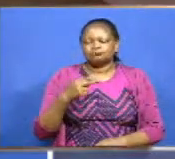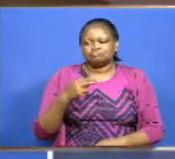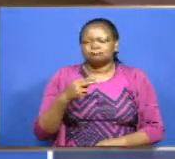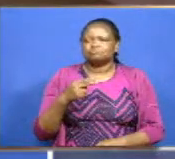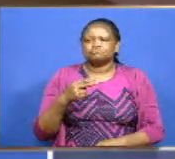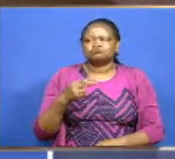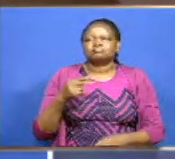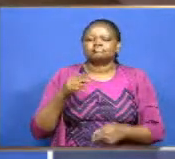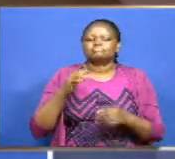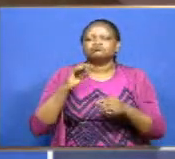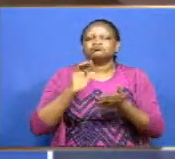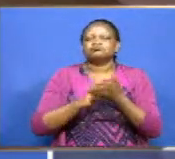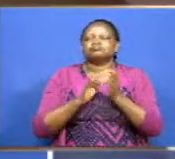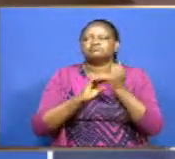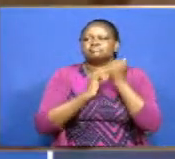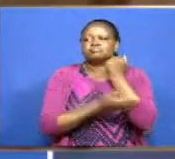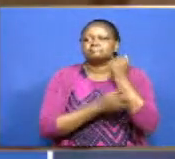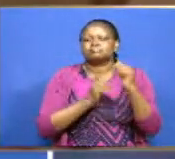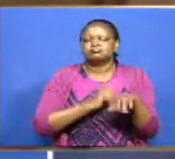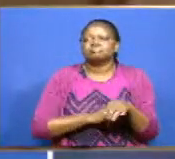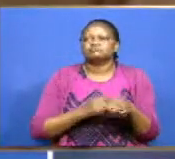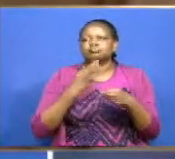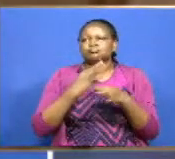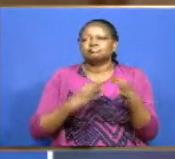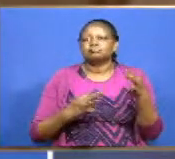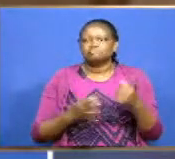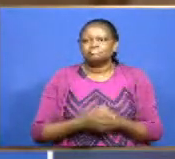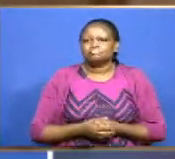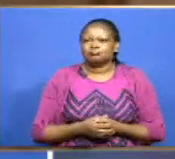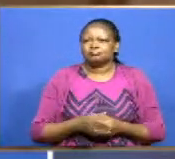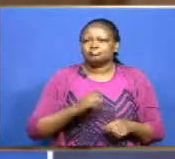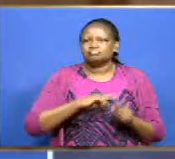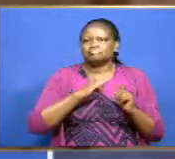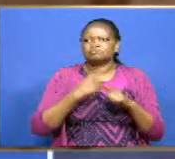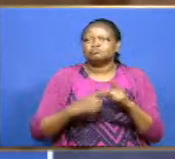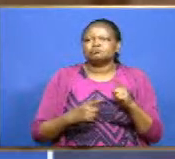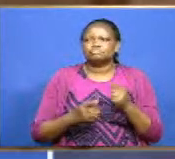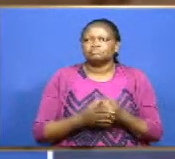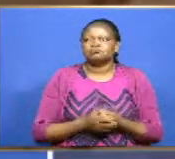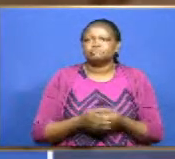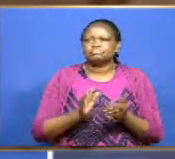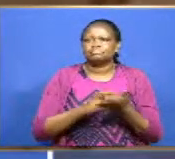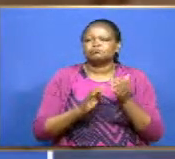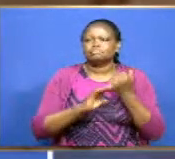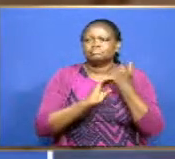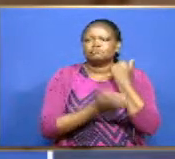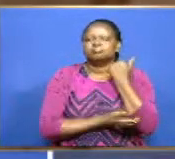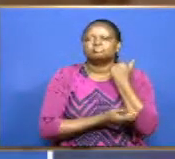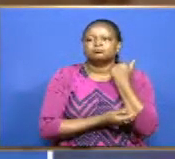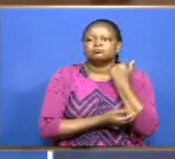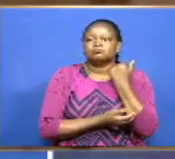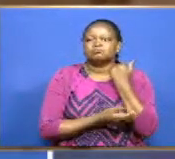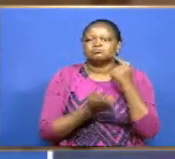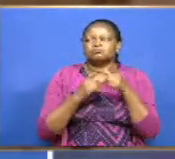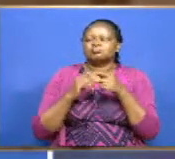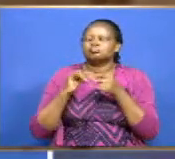akiwa kwenye kidato cha 3. Saka tinda form 1, ndio kashika boy nika form 1 akiwa form